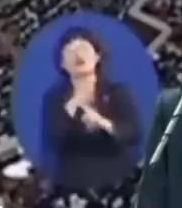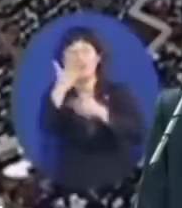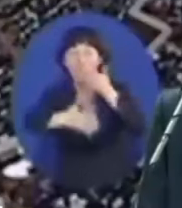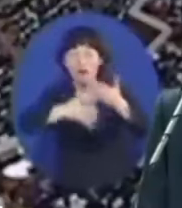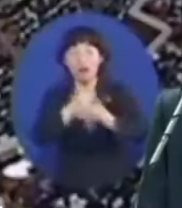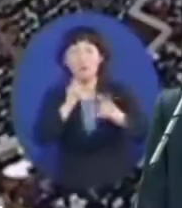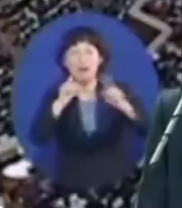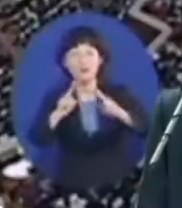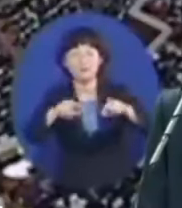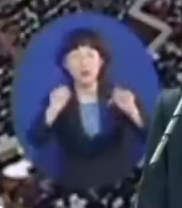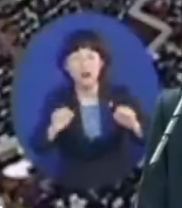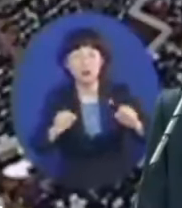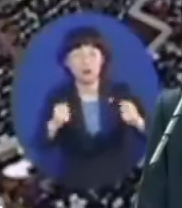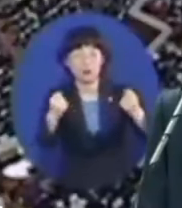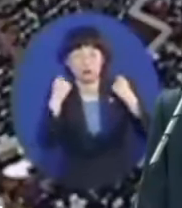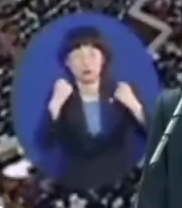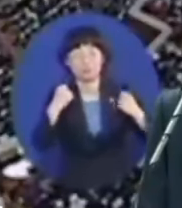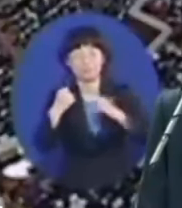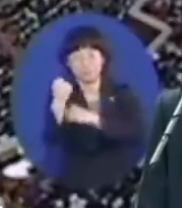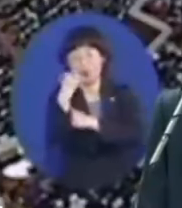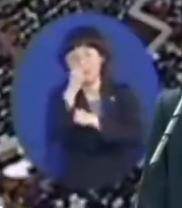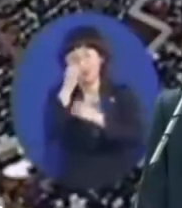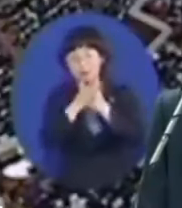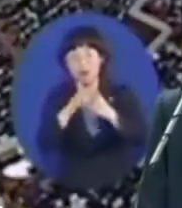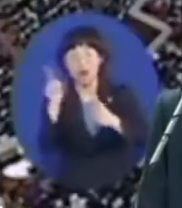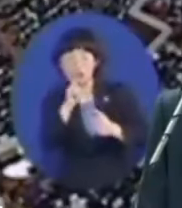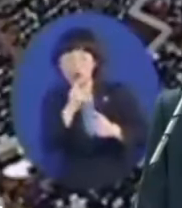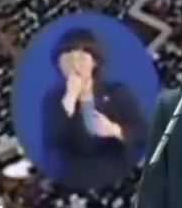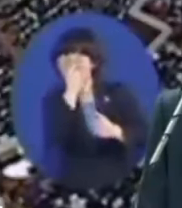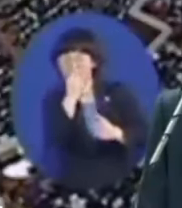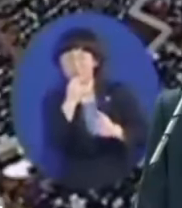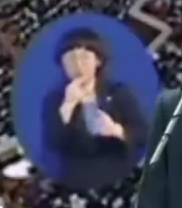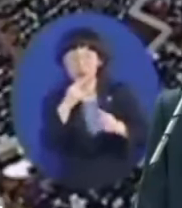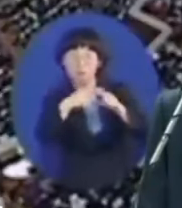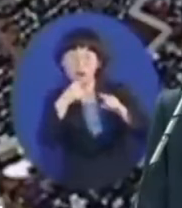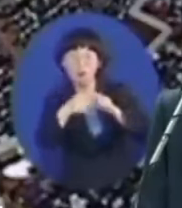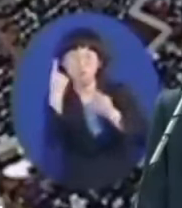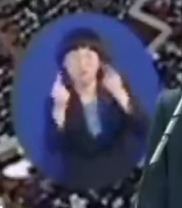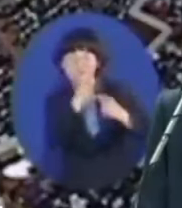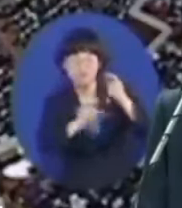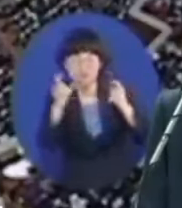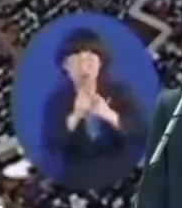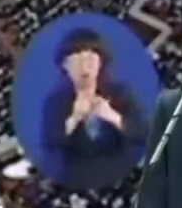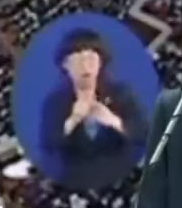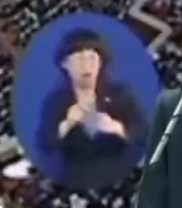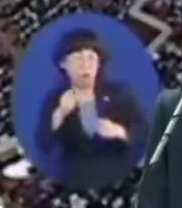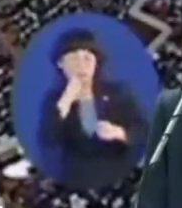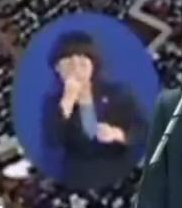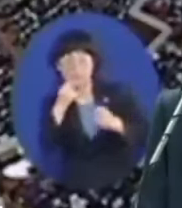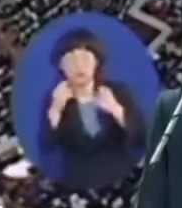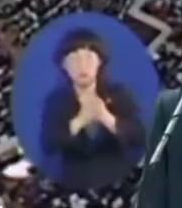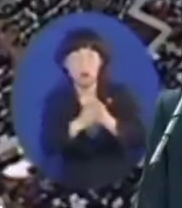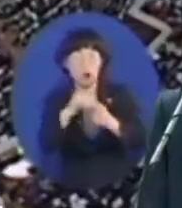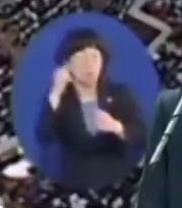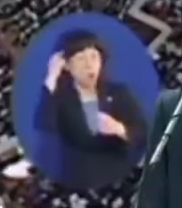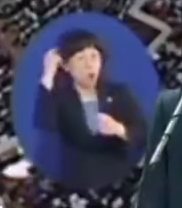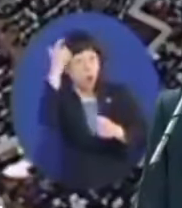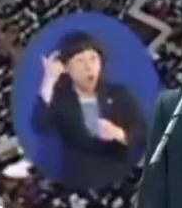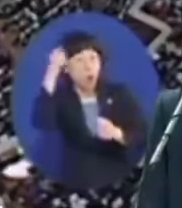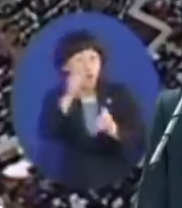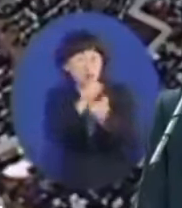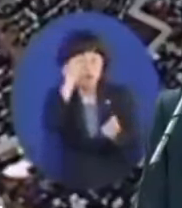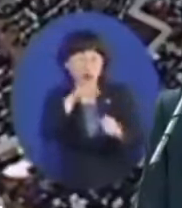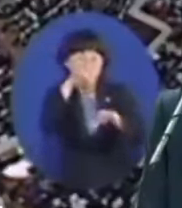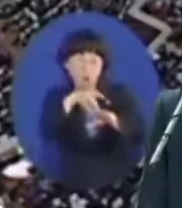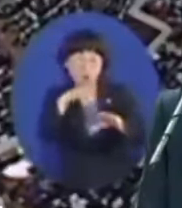말씀은 살았고 운동력이 있어 좌우의 날선 어떤 근보다 예리하여 혼과 영과 및 관절과 골수를 짜게는 역사를 베풀어주는